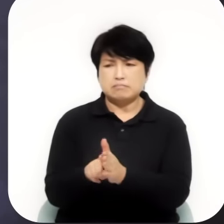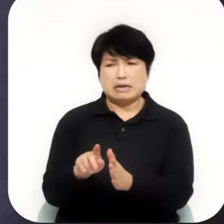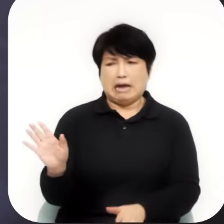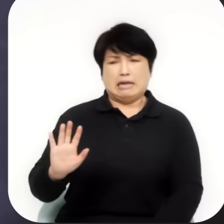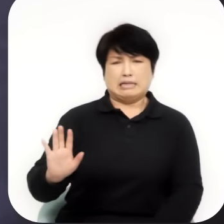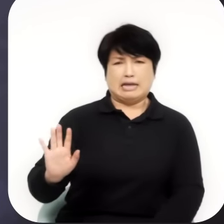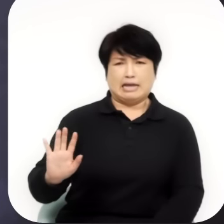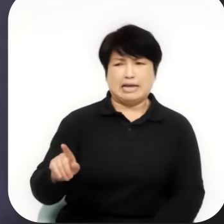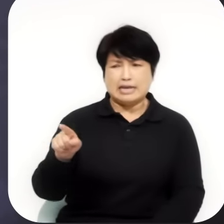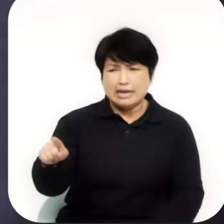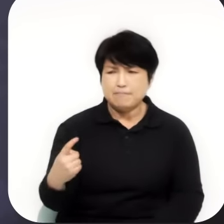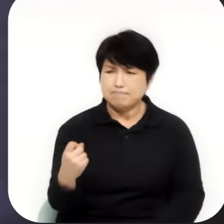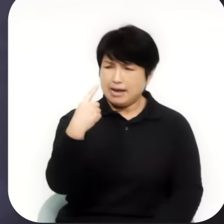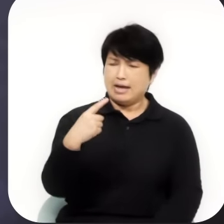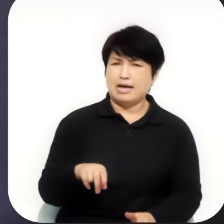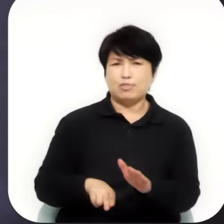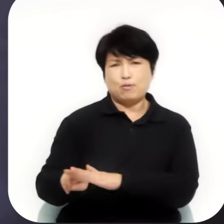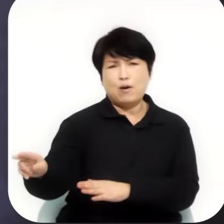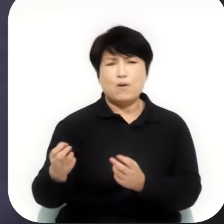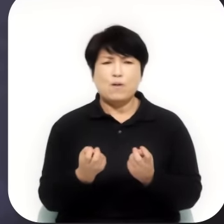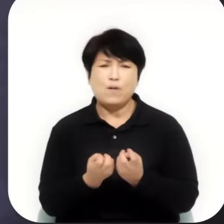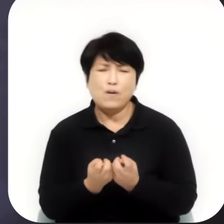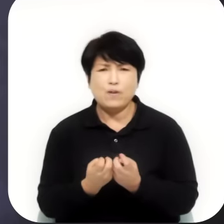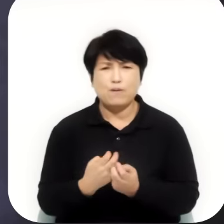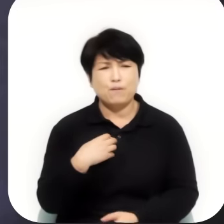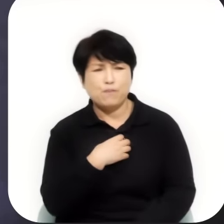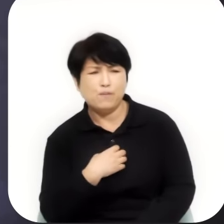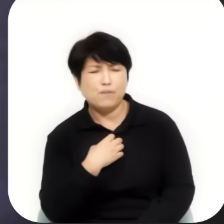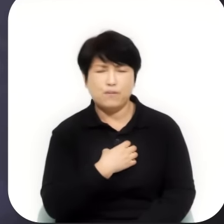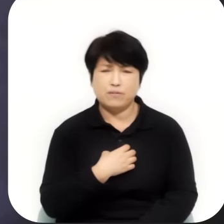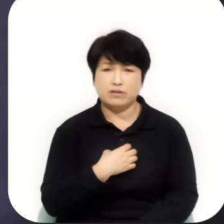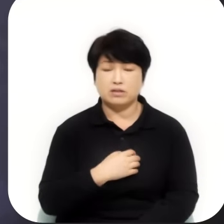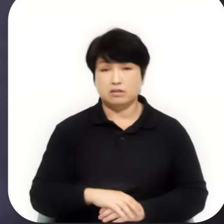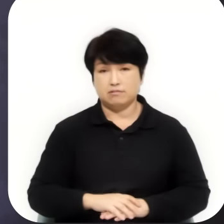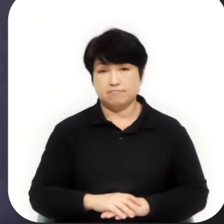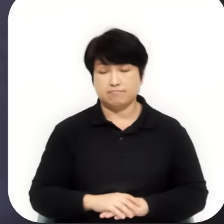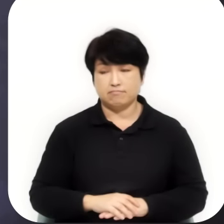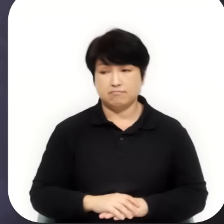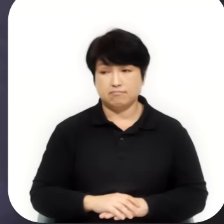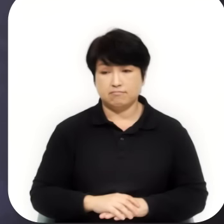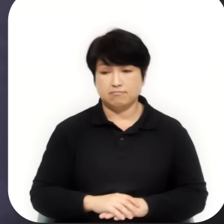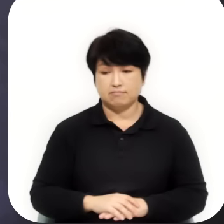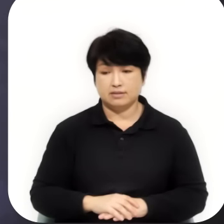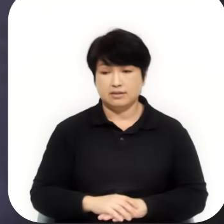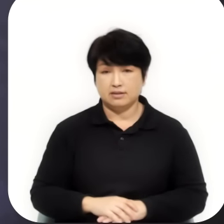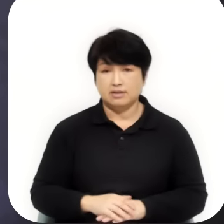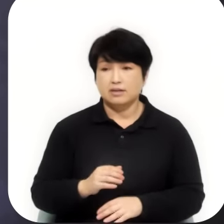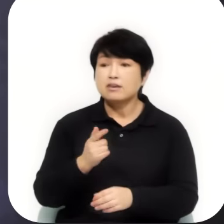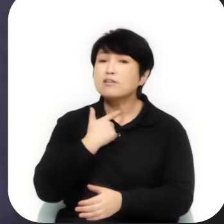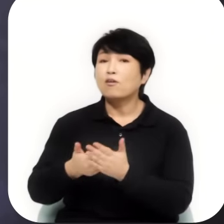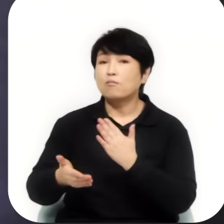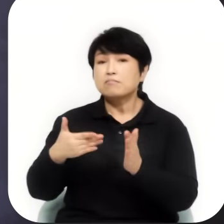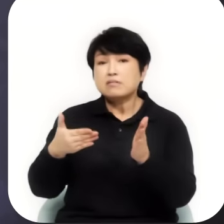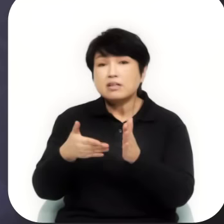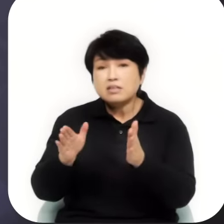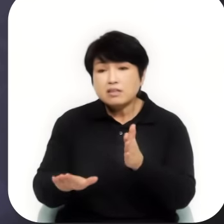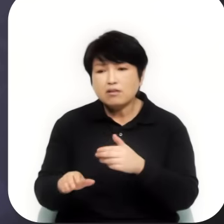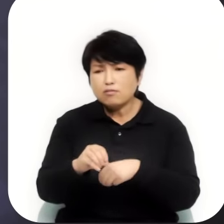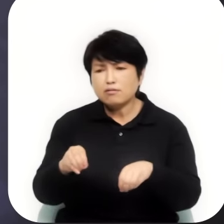수 있어. 이렇게 해가지고 두려움이 발생한다는 거예요. 그러면 과거에 겪었던 게 안 겪은 것보다